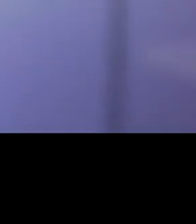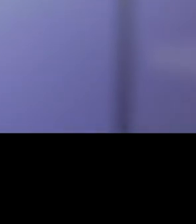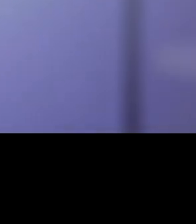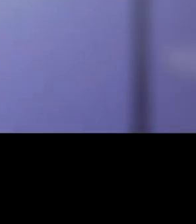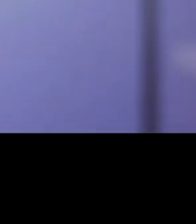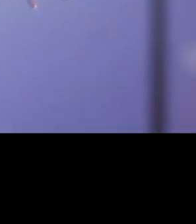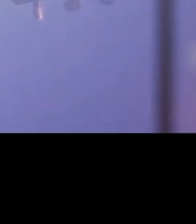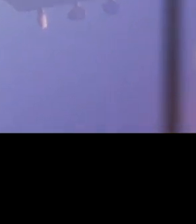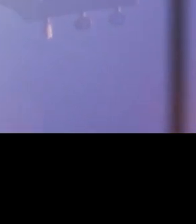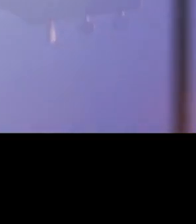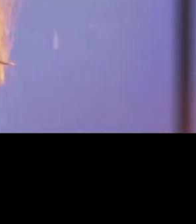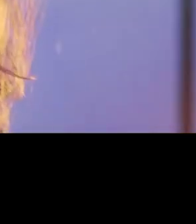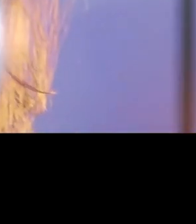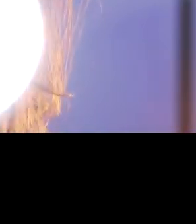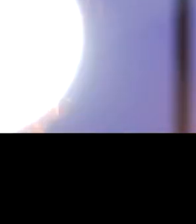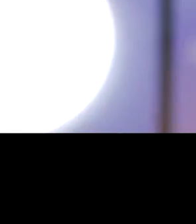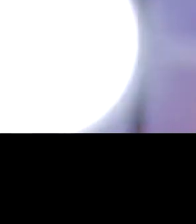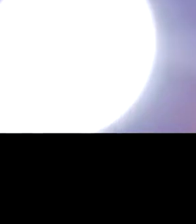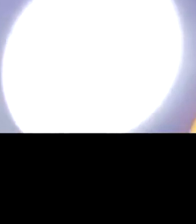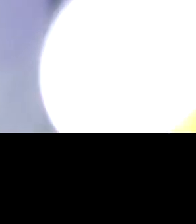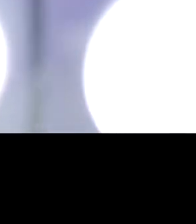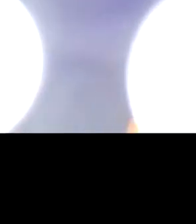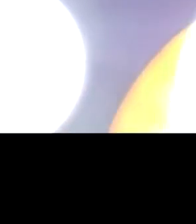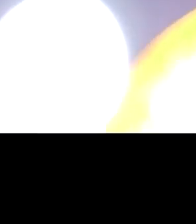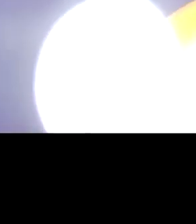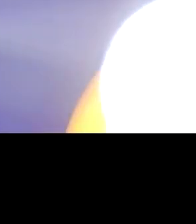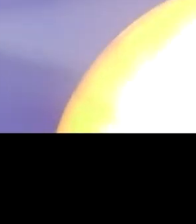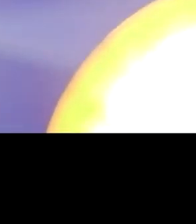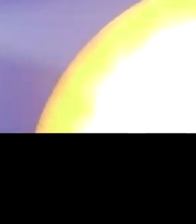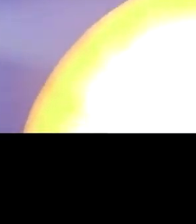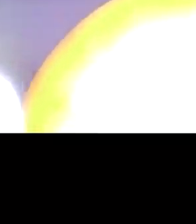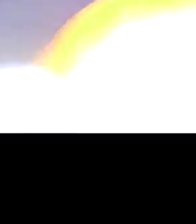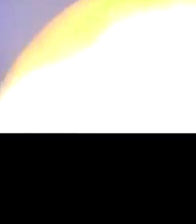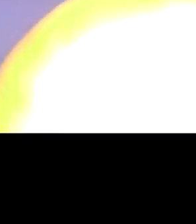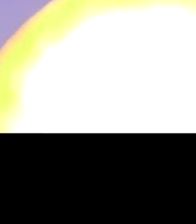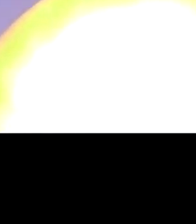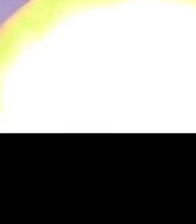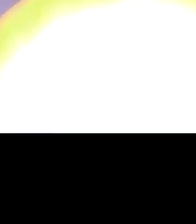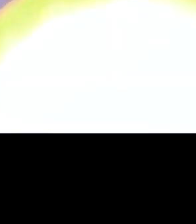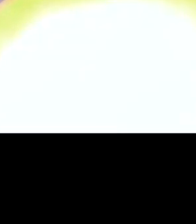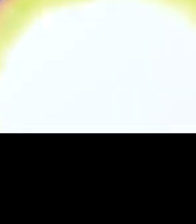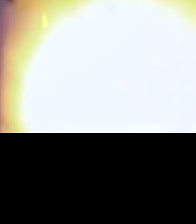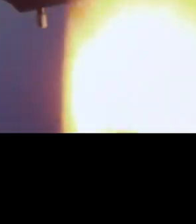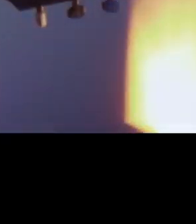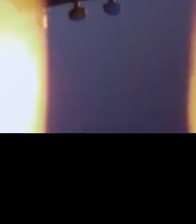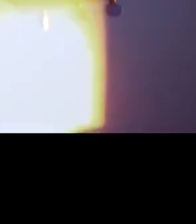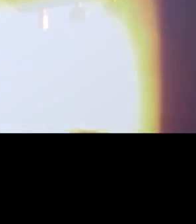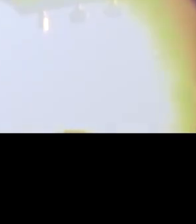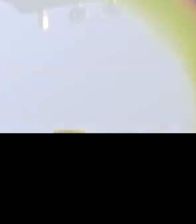Pogledaj dijete, jer šutiš